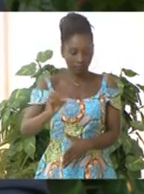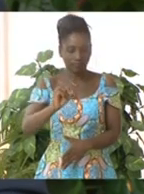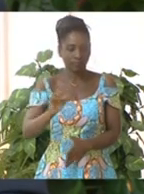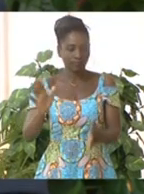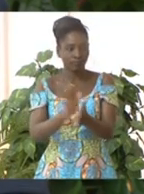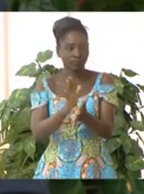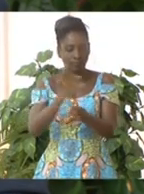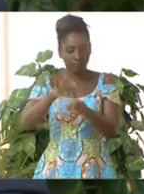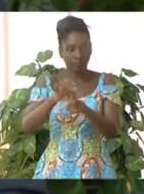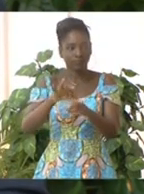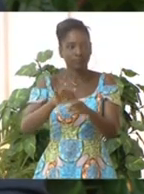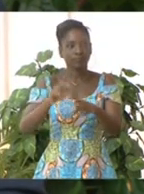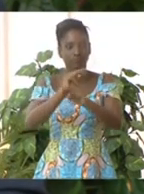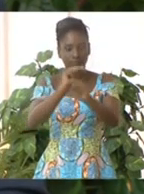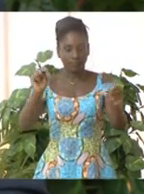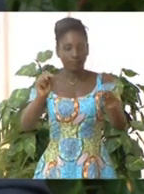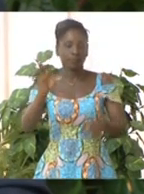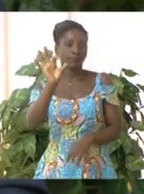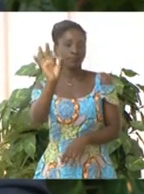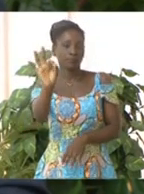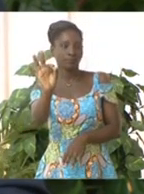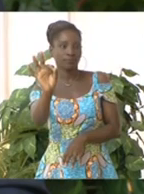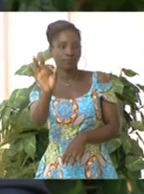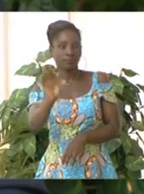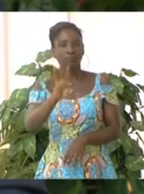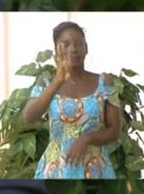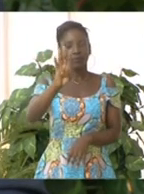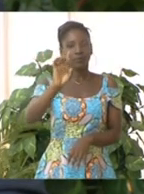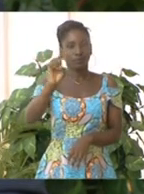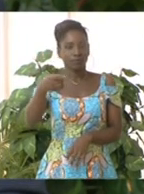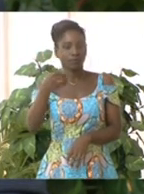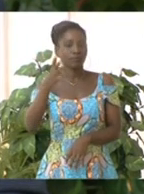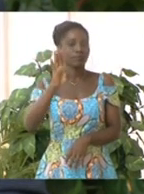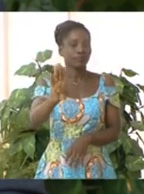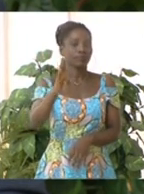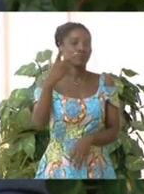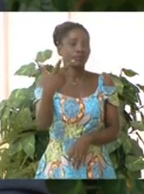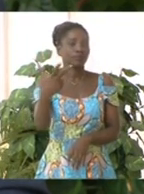bulletin nul, 9, soit 4,43%.